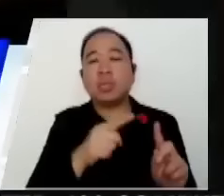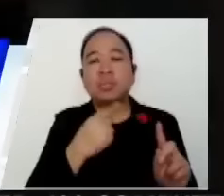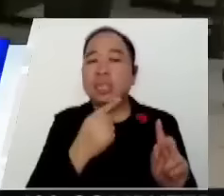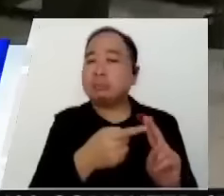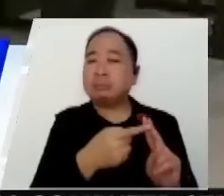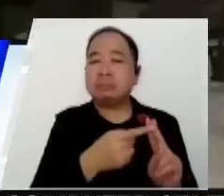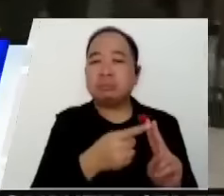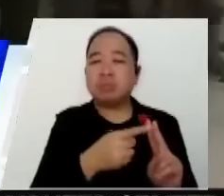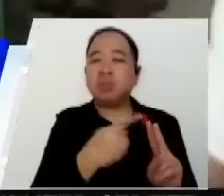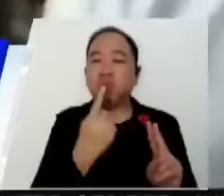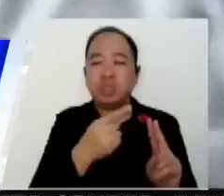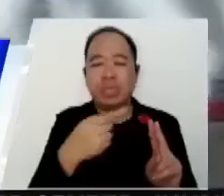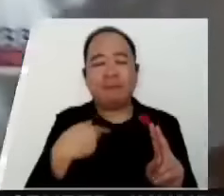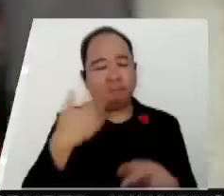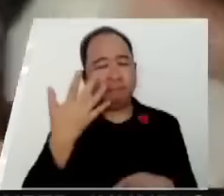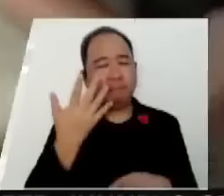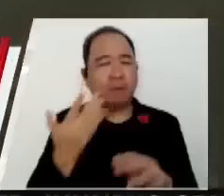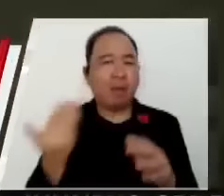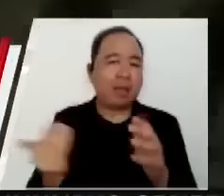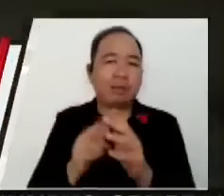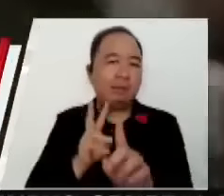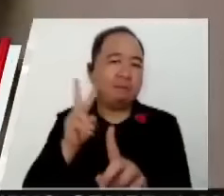sila. Ganun talaga eh.